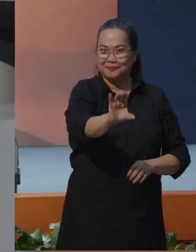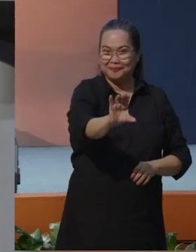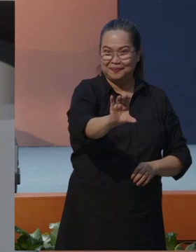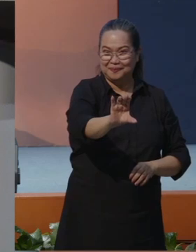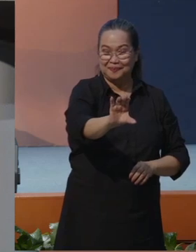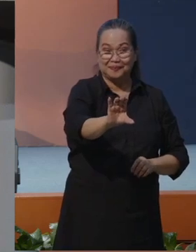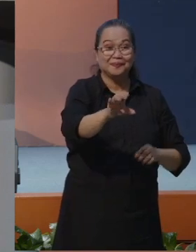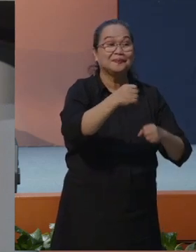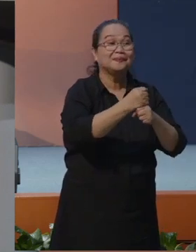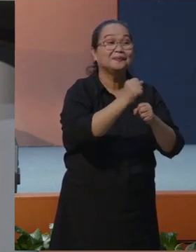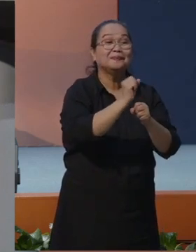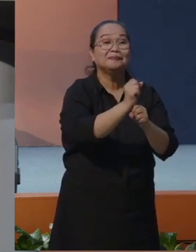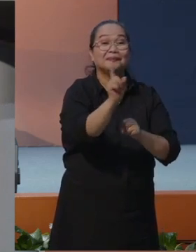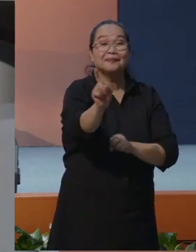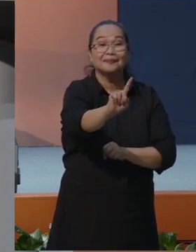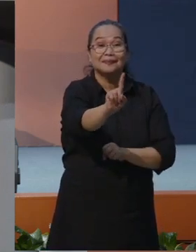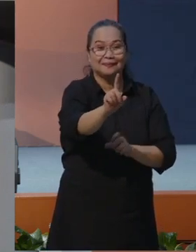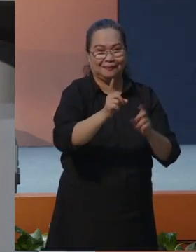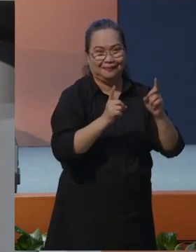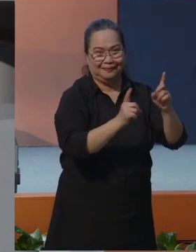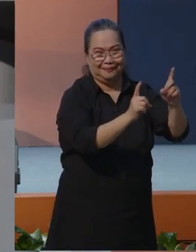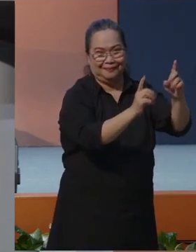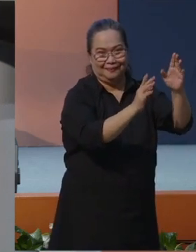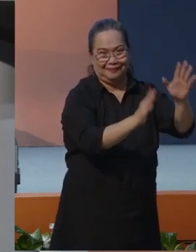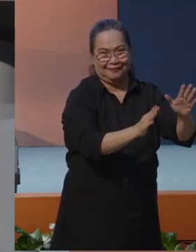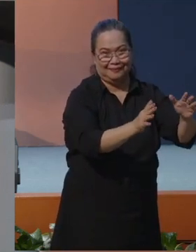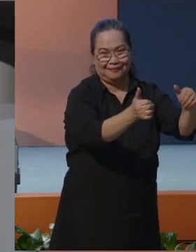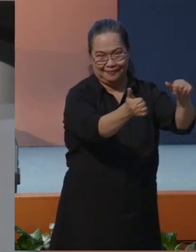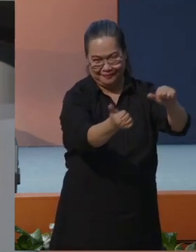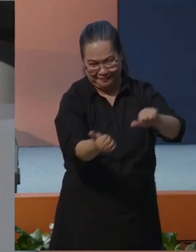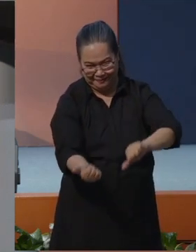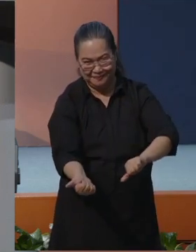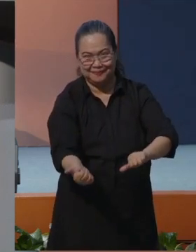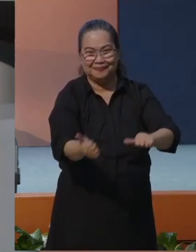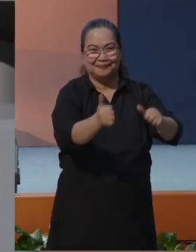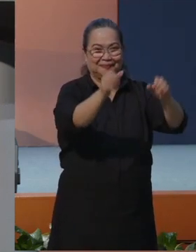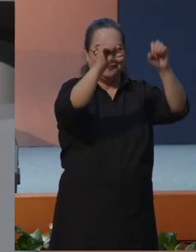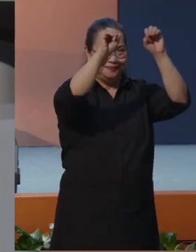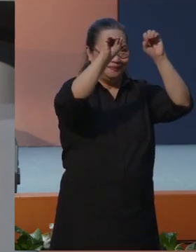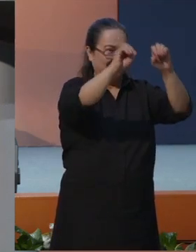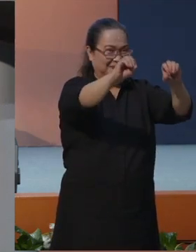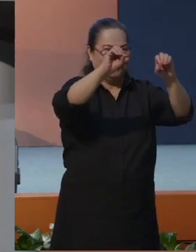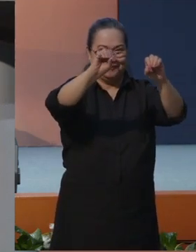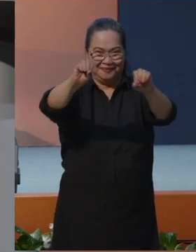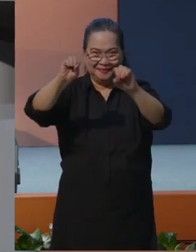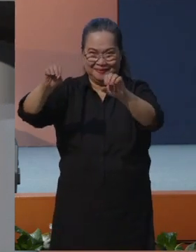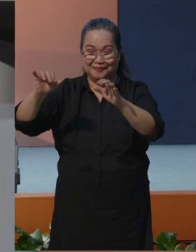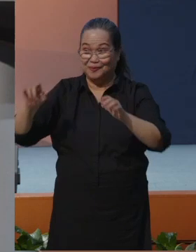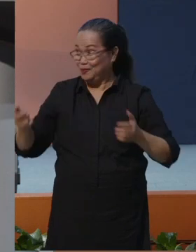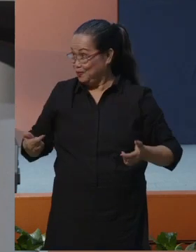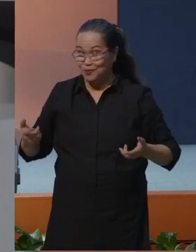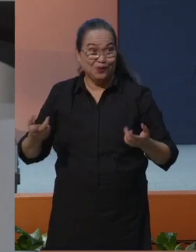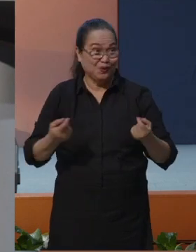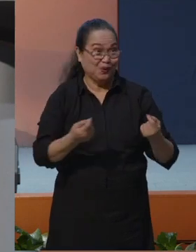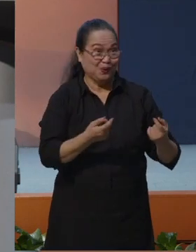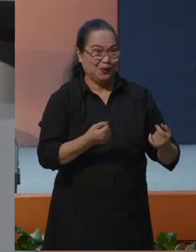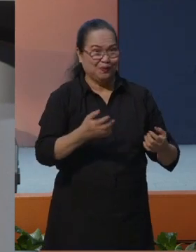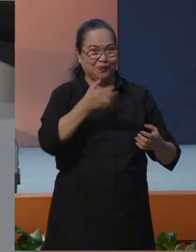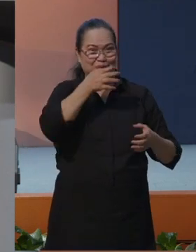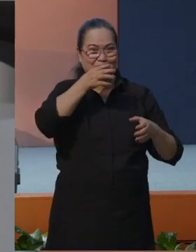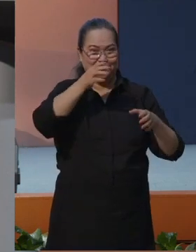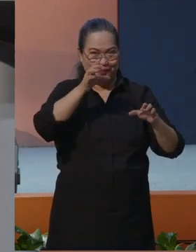make disciples, to baptize them, to teach them to observe all that He has commanded